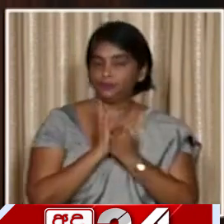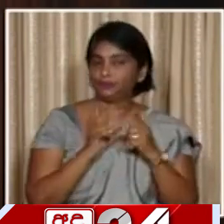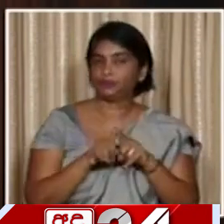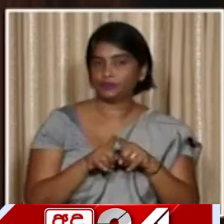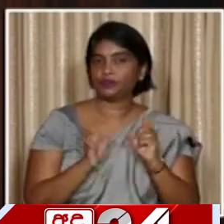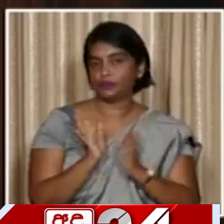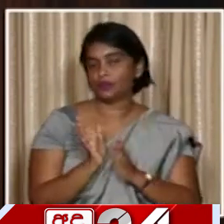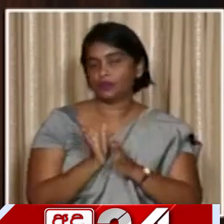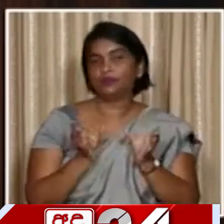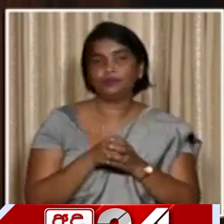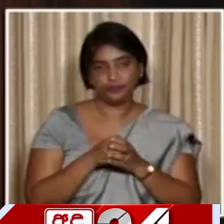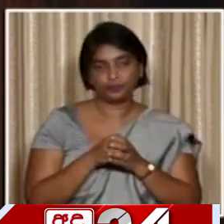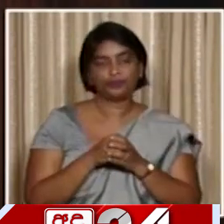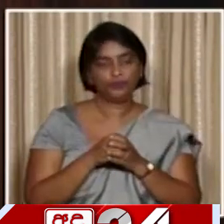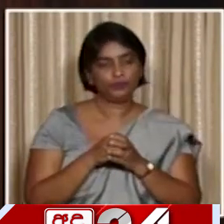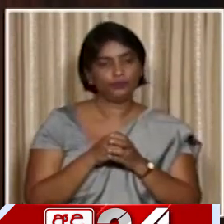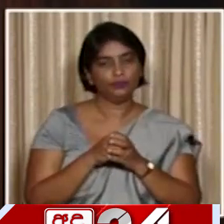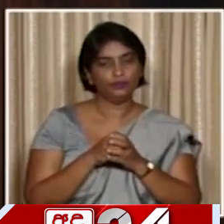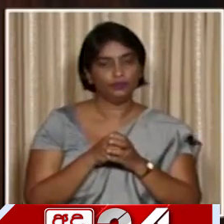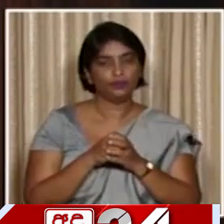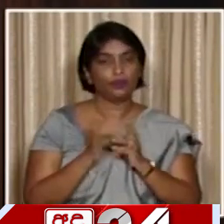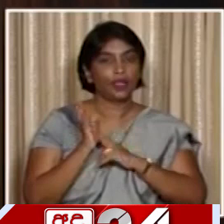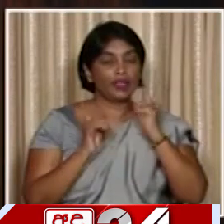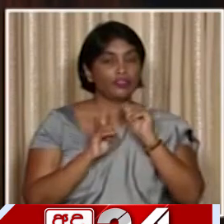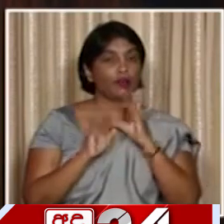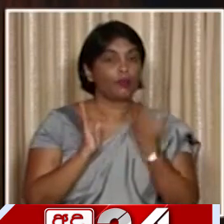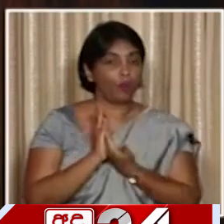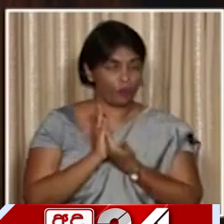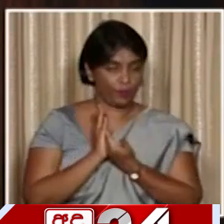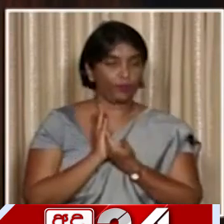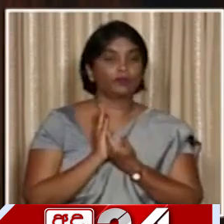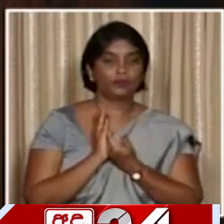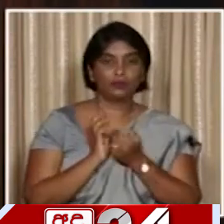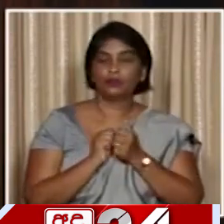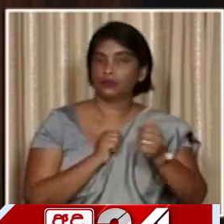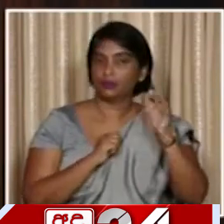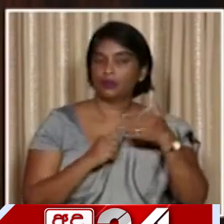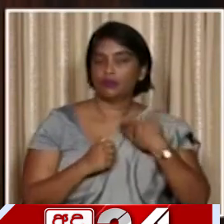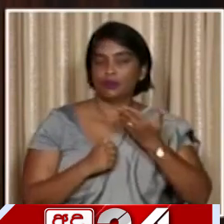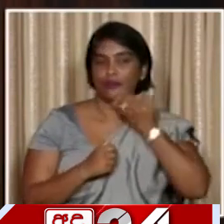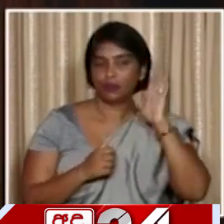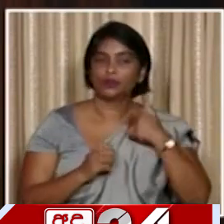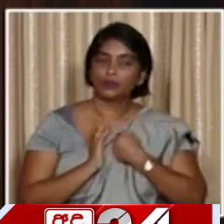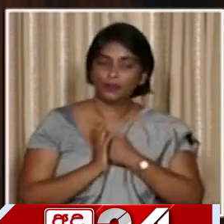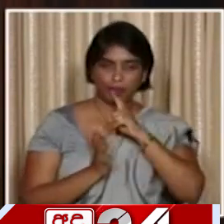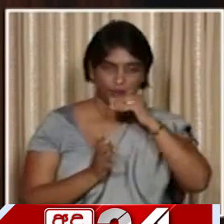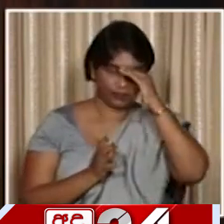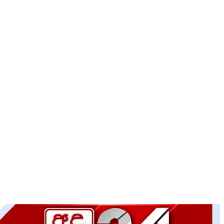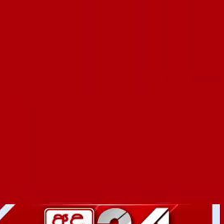කොමිසම් සභාව නැත්නම් මේ කමිෂන් එක නැෂනල් පොලිසි කමිෂන් එක පිටවීම තුල අපට හැකියාව ලැබෙයි කියලා කරු කතානායකතුමනි